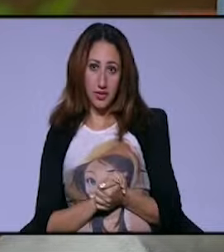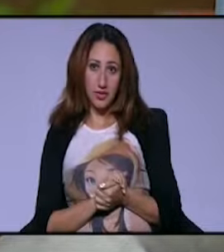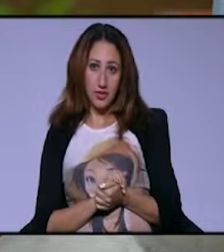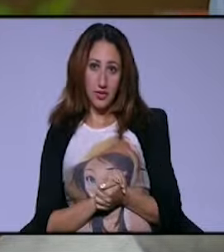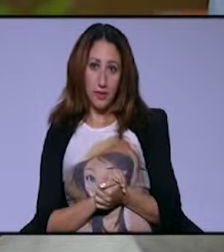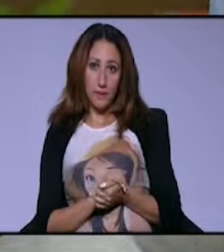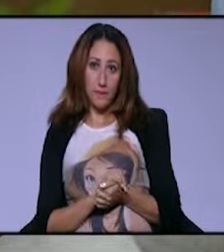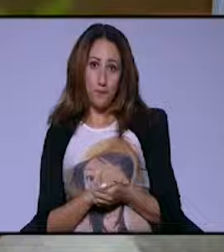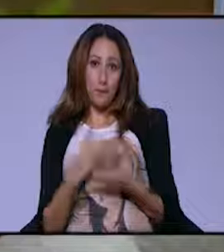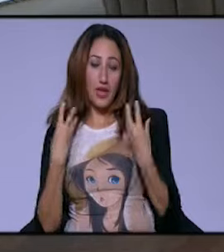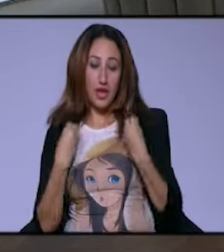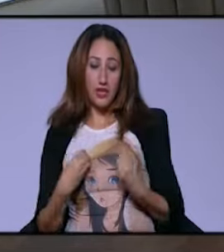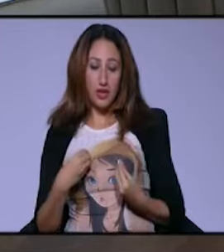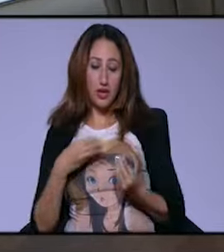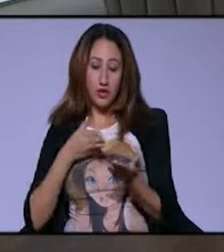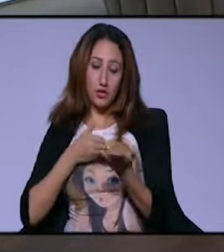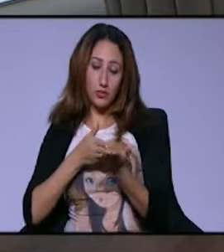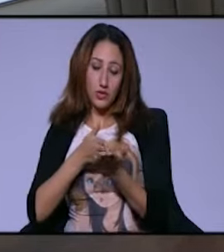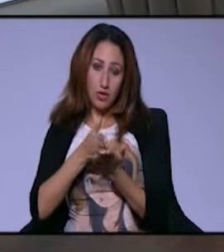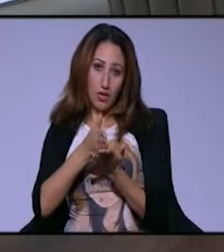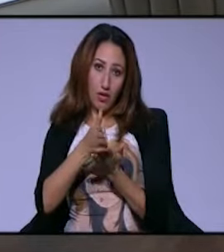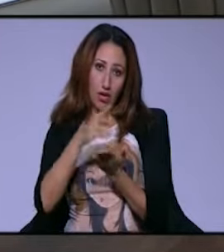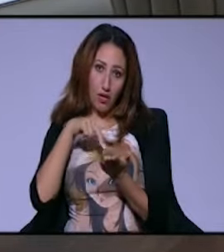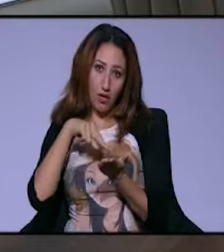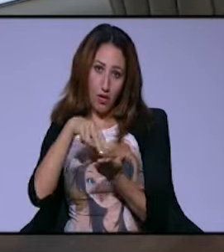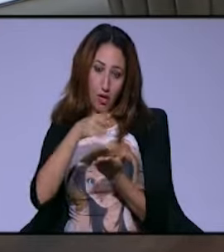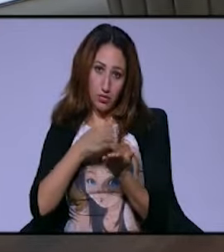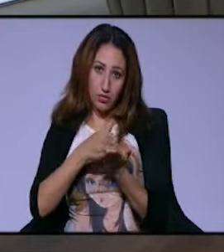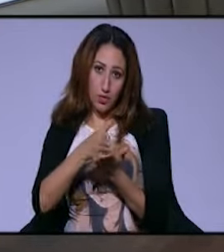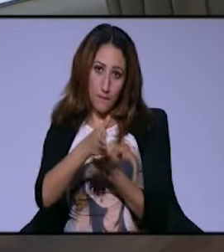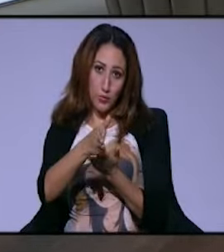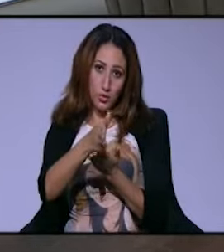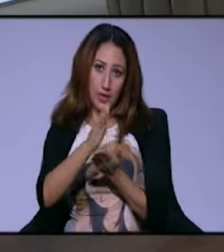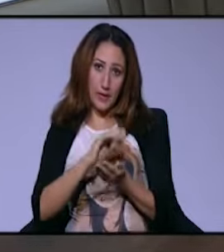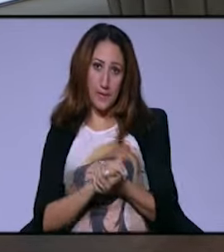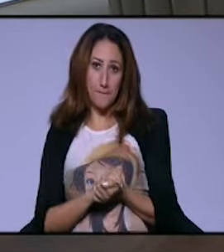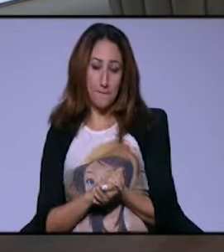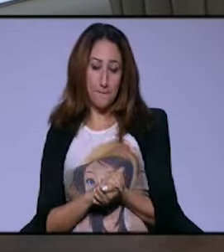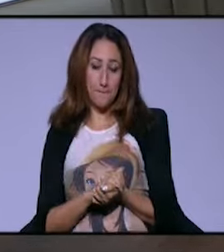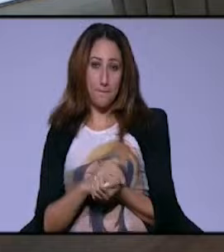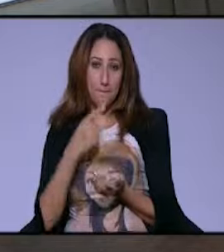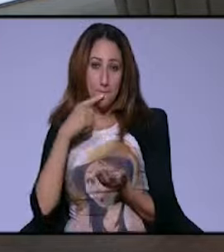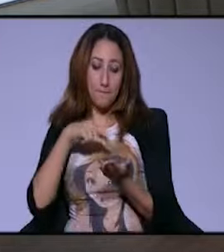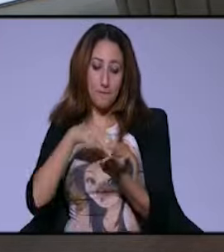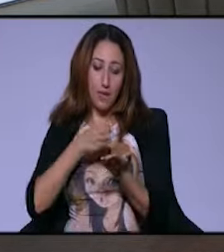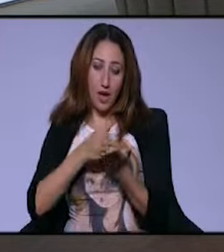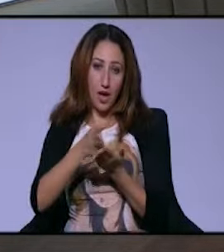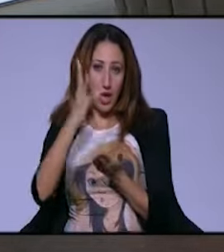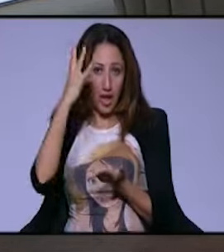نستعين اهدنا الصراط المستقيم صراط الذين